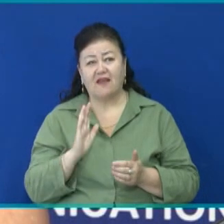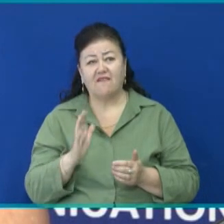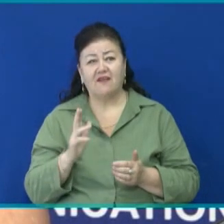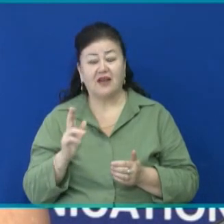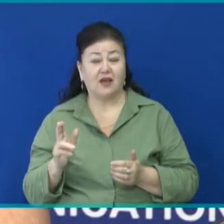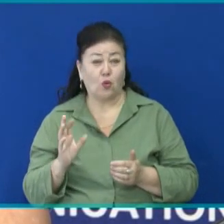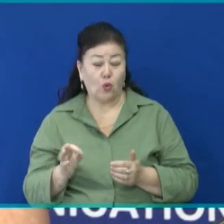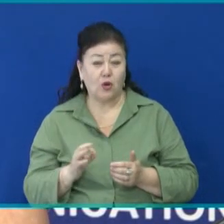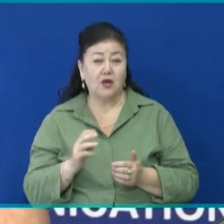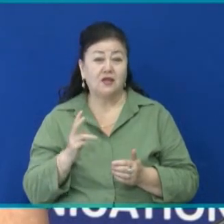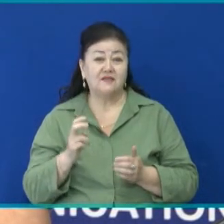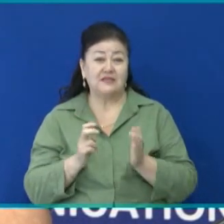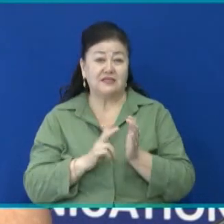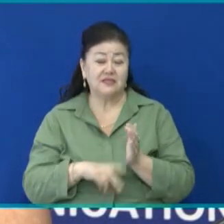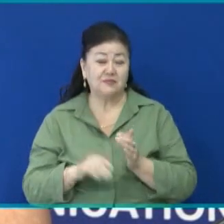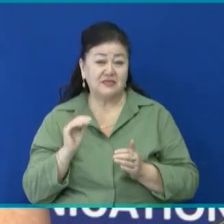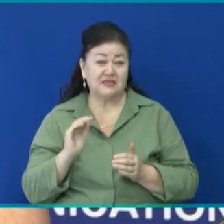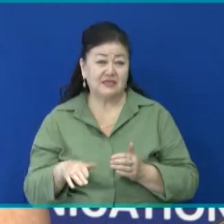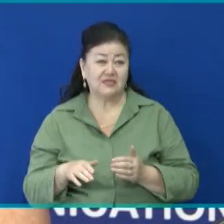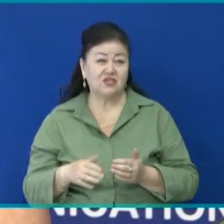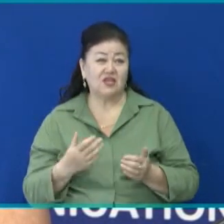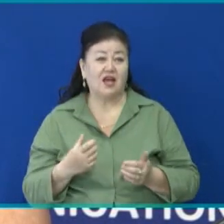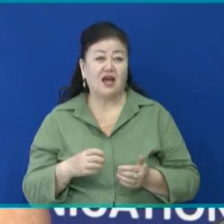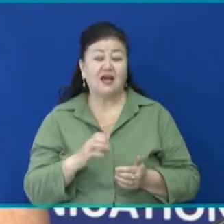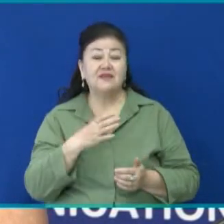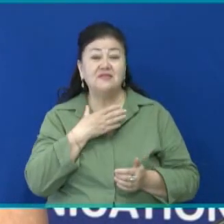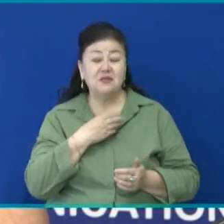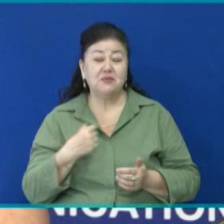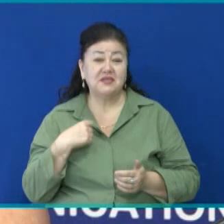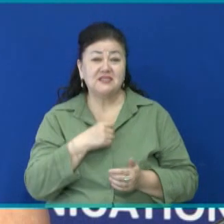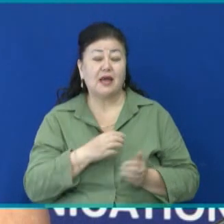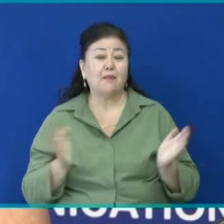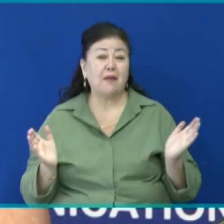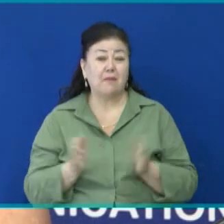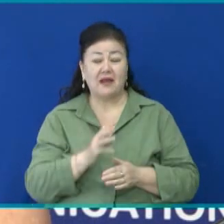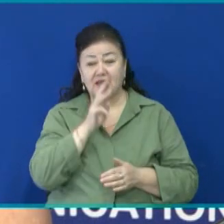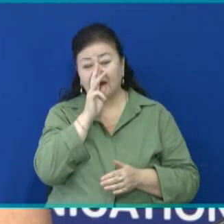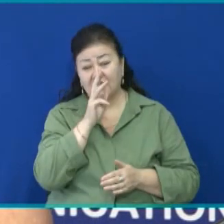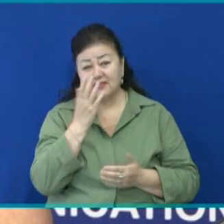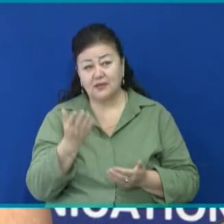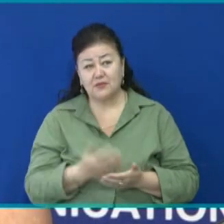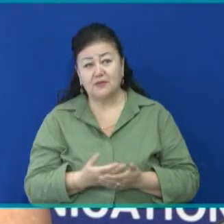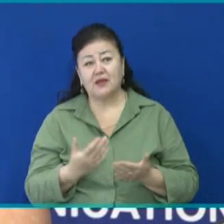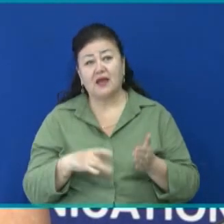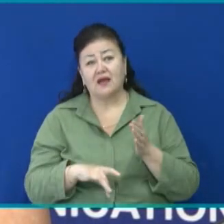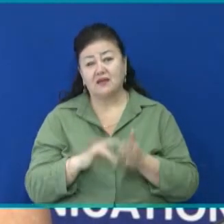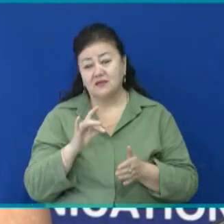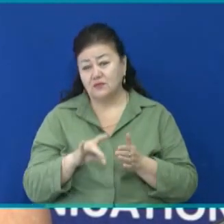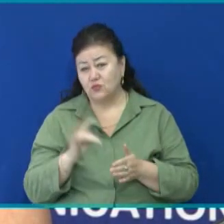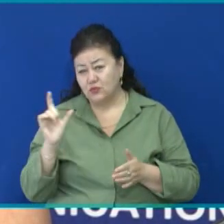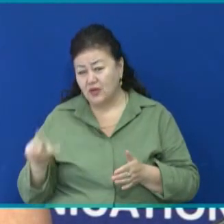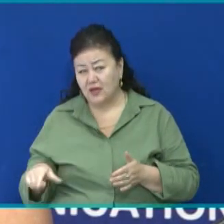мың теңге. Яғни Семейде жалпы республика бойынша ең төменгі жалақы. Бүгінде біз тұрғындар ретінде, депутаттар ретінде, министрлер